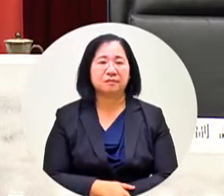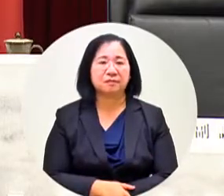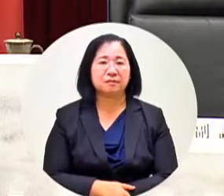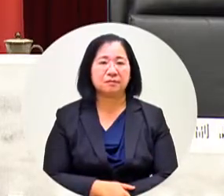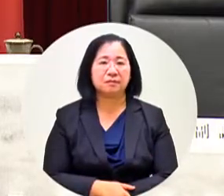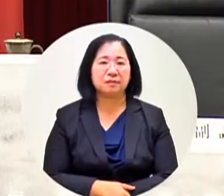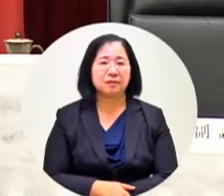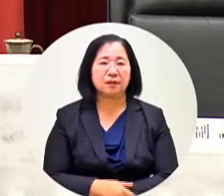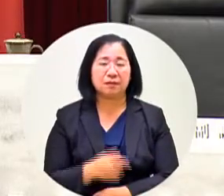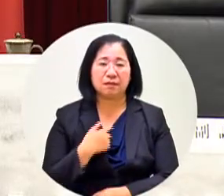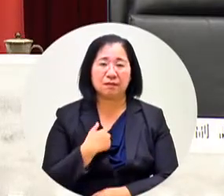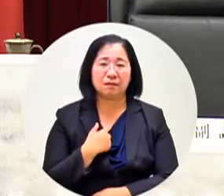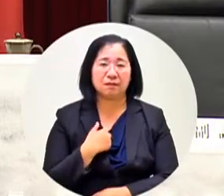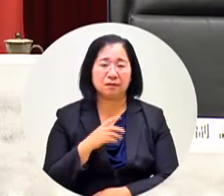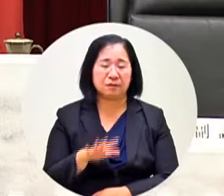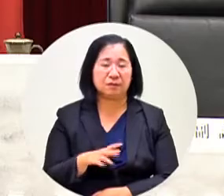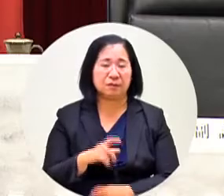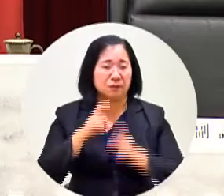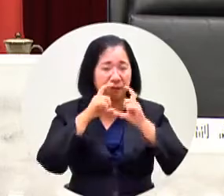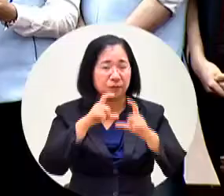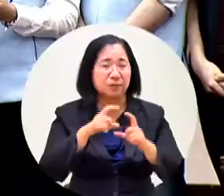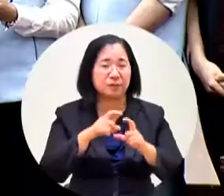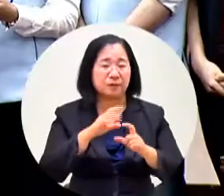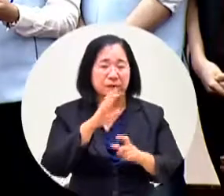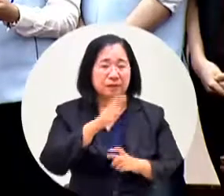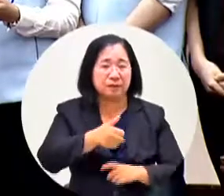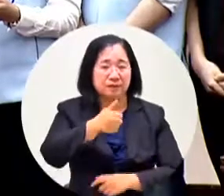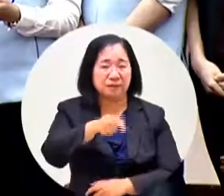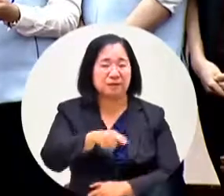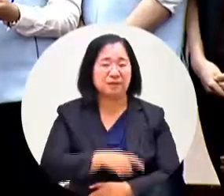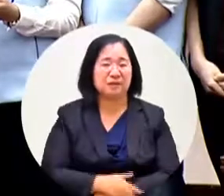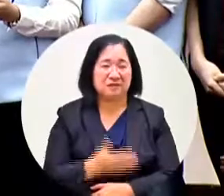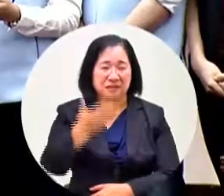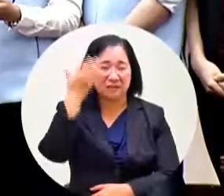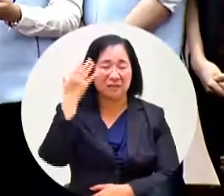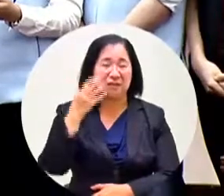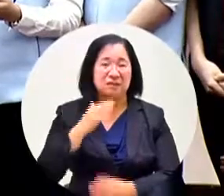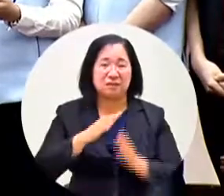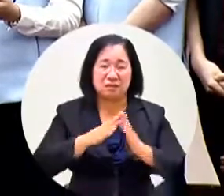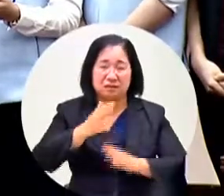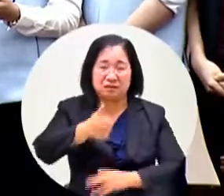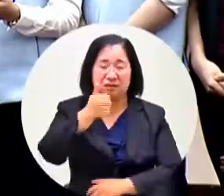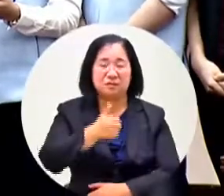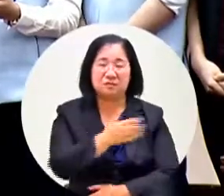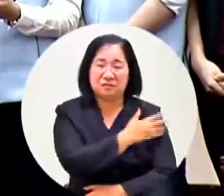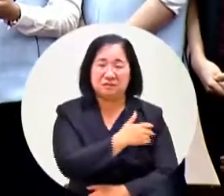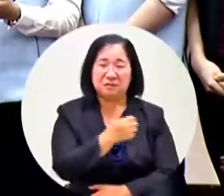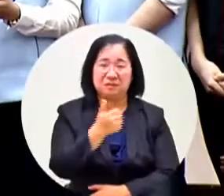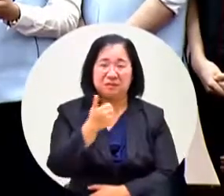责，你毋免听因咧创啥，上无够格讲人就是迄几个啊，我爱讲真正。